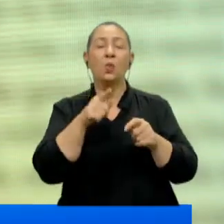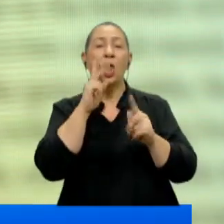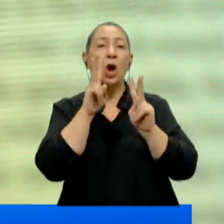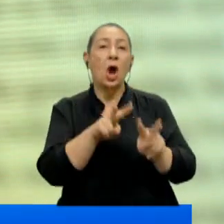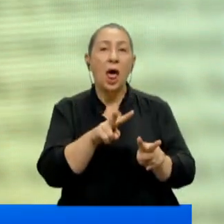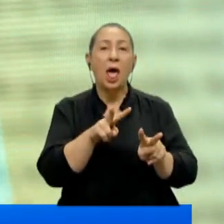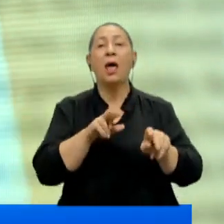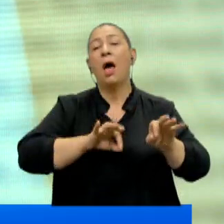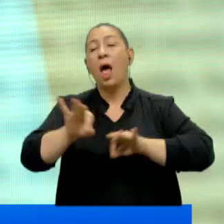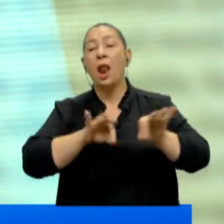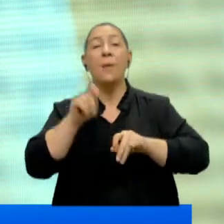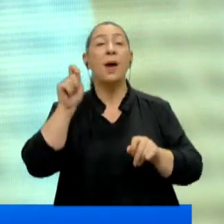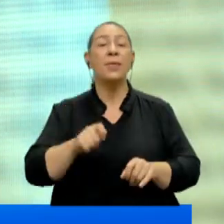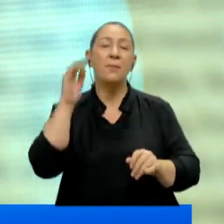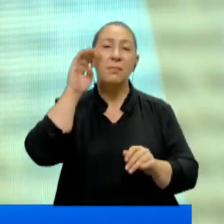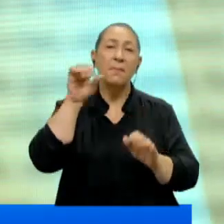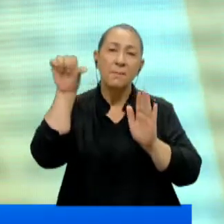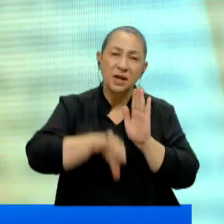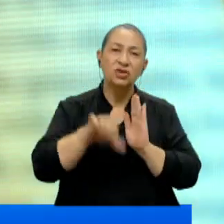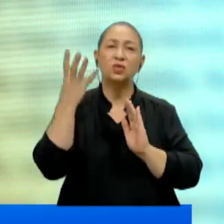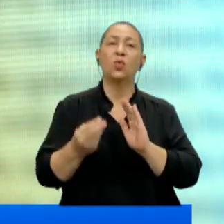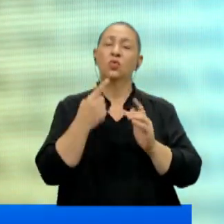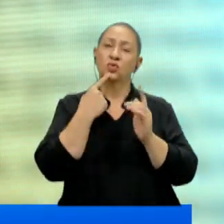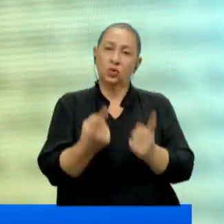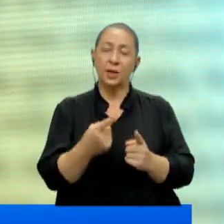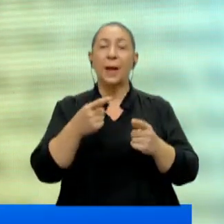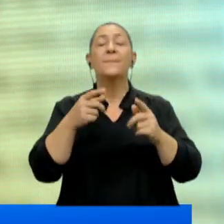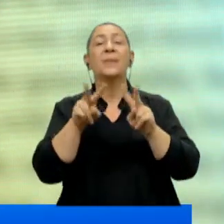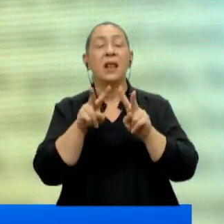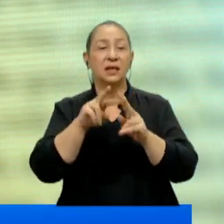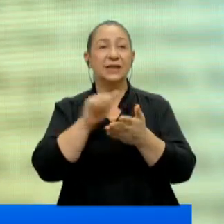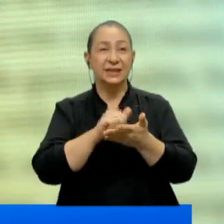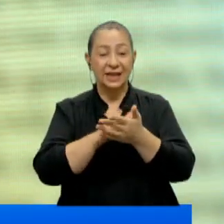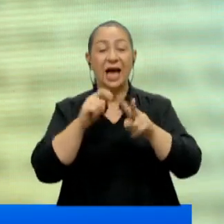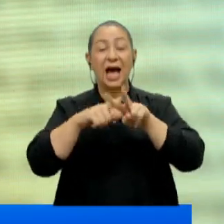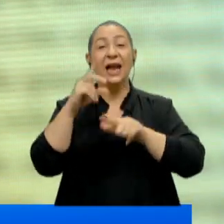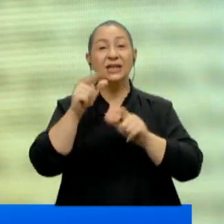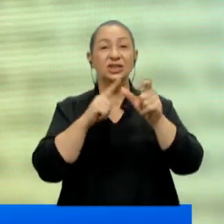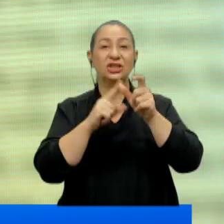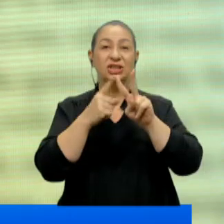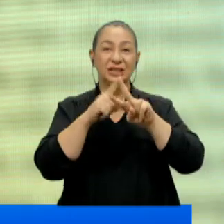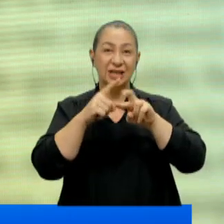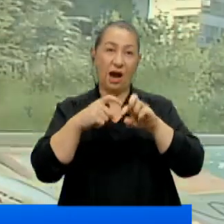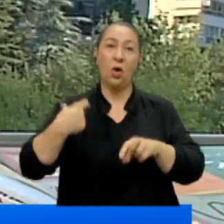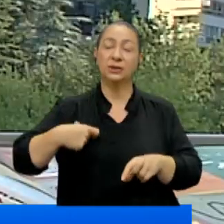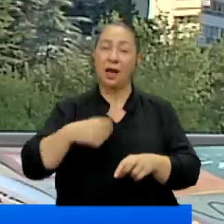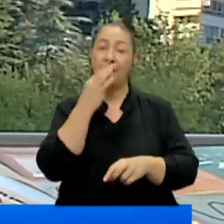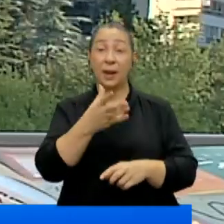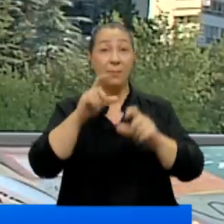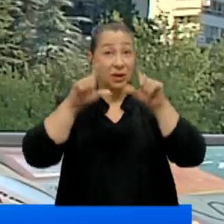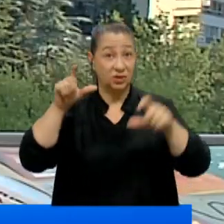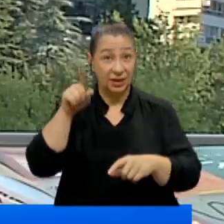göre şekillendirmede başarısız olduğu kaydedildi. Milliyet gazetesinde Ali Çınar'ın özel haberi manşette.